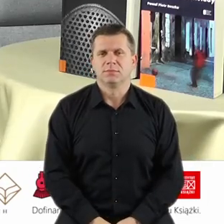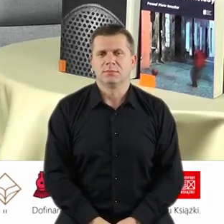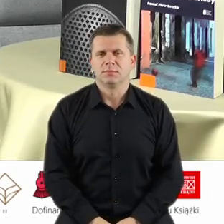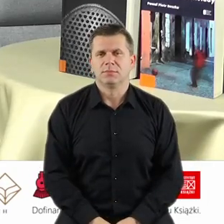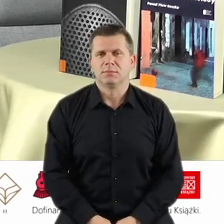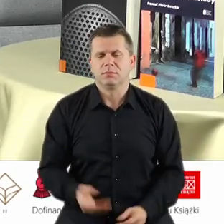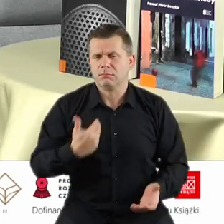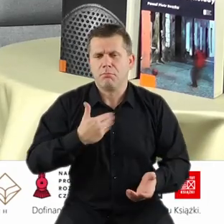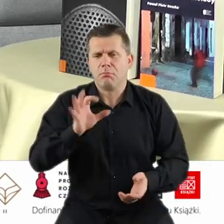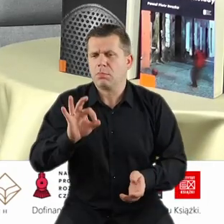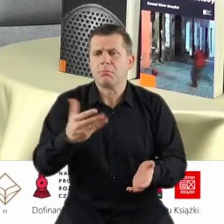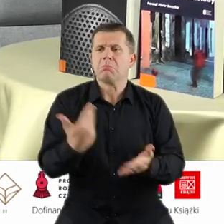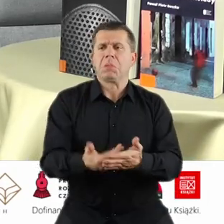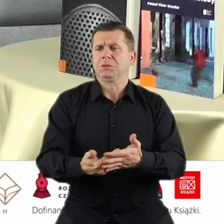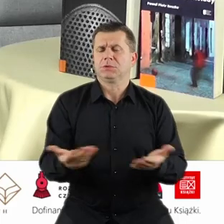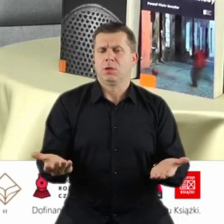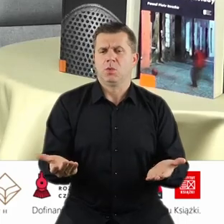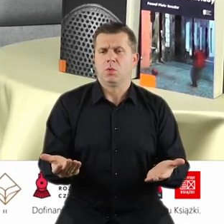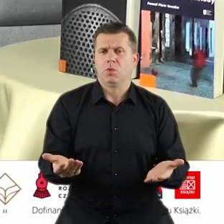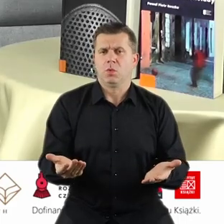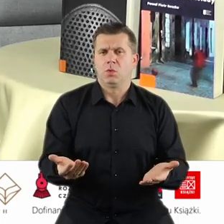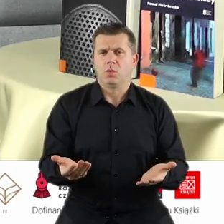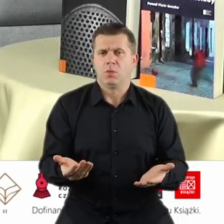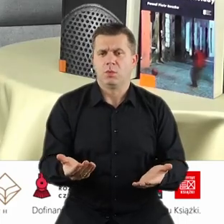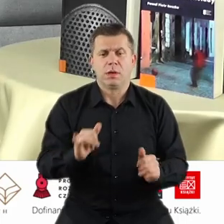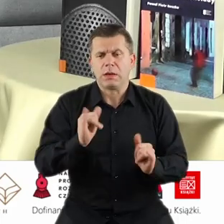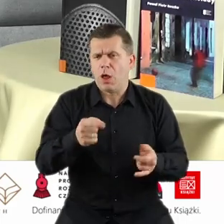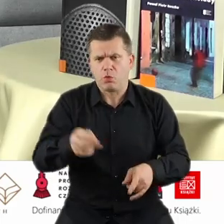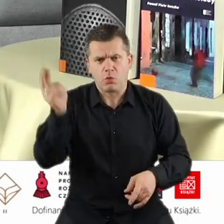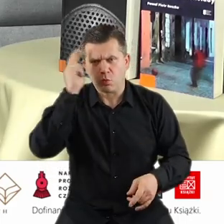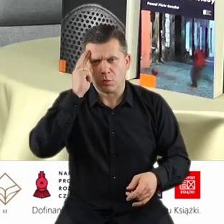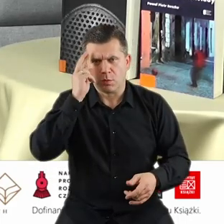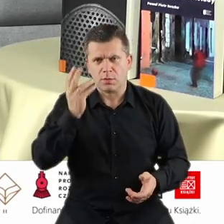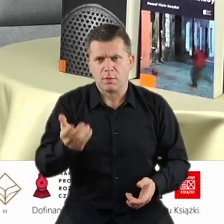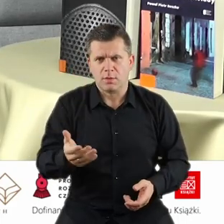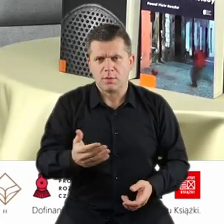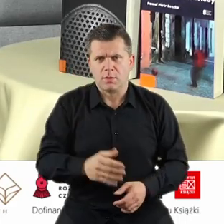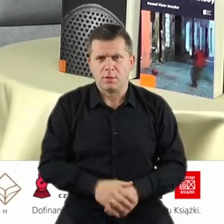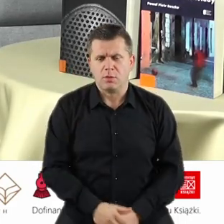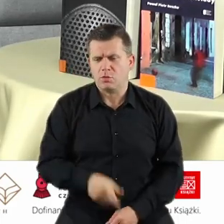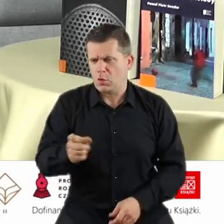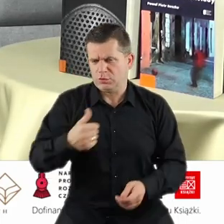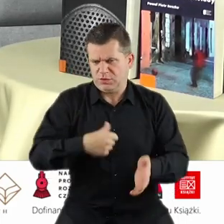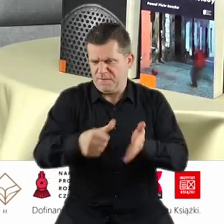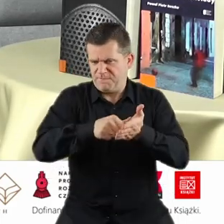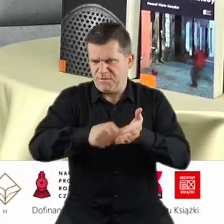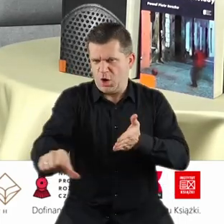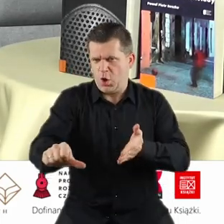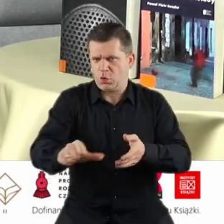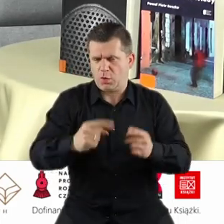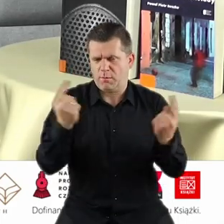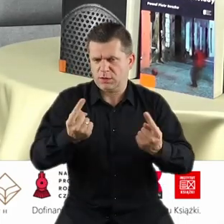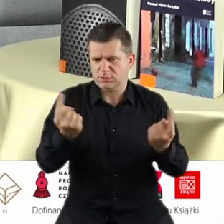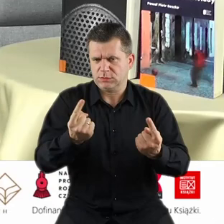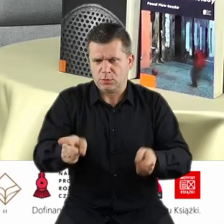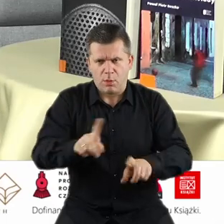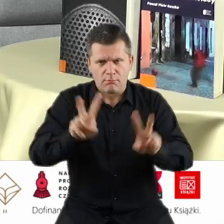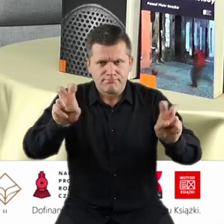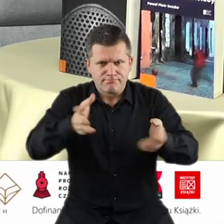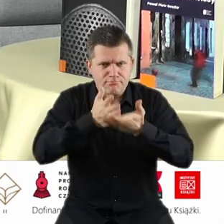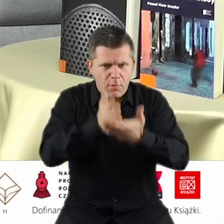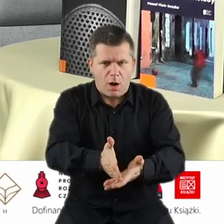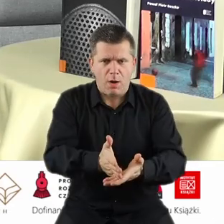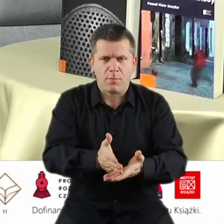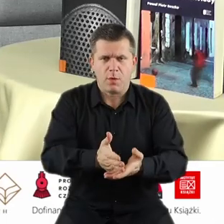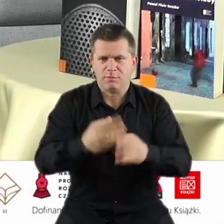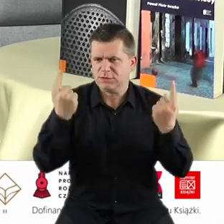mi odpowiedzi na pytanie, bo dlaczego? Dlaczego? Jak to zrozumieć, prawda? Mamy do czynienia z czymś tak absolutnie jednoznacznym jak pomoc,